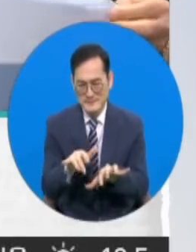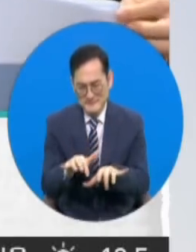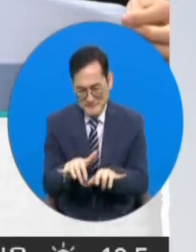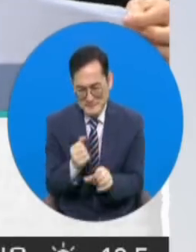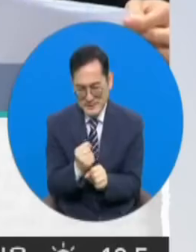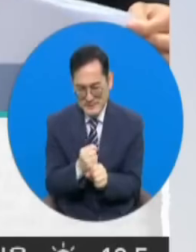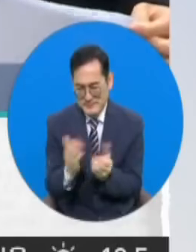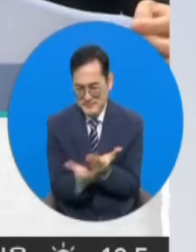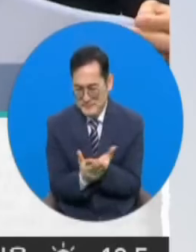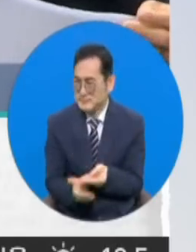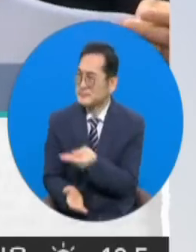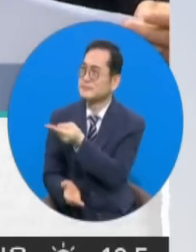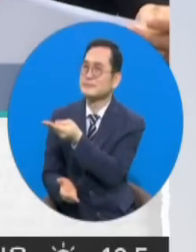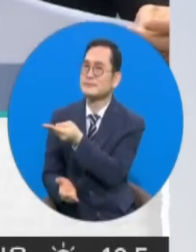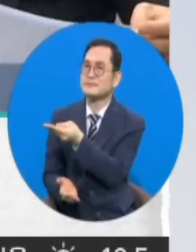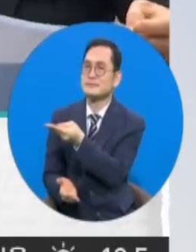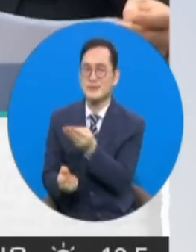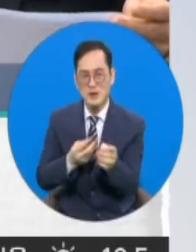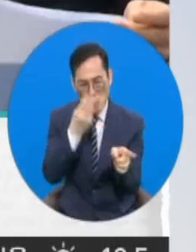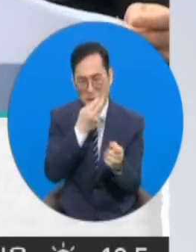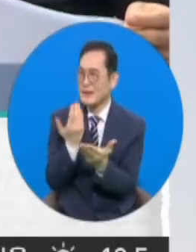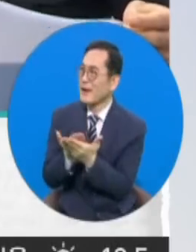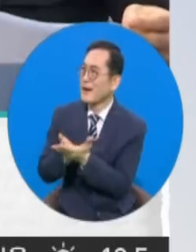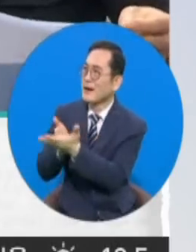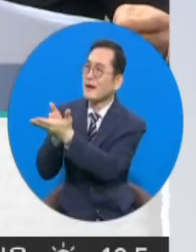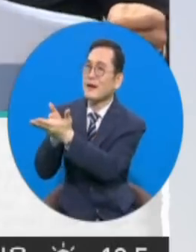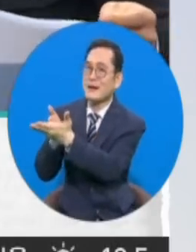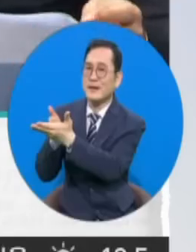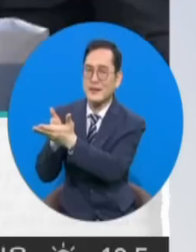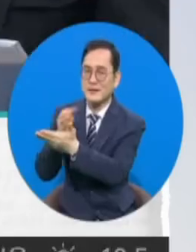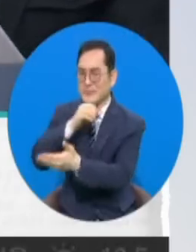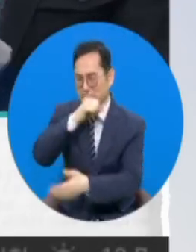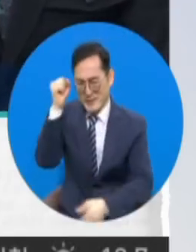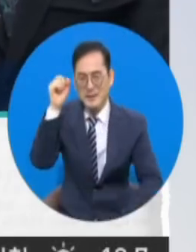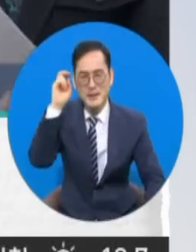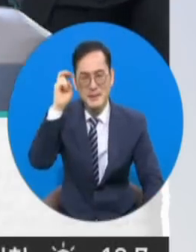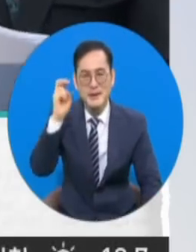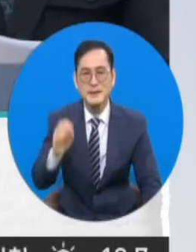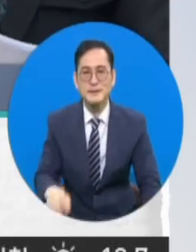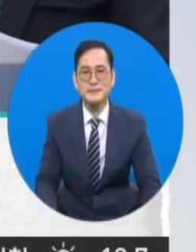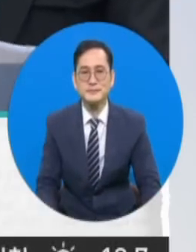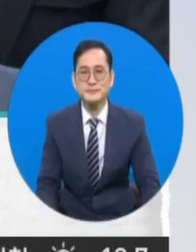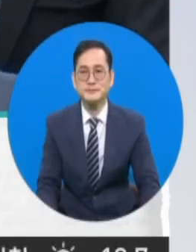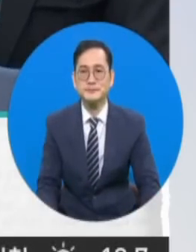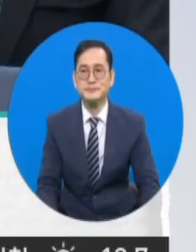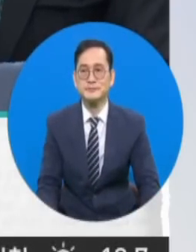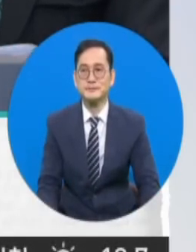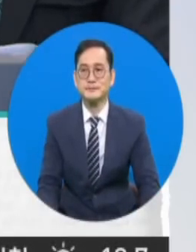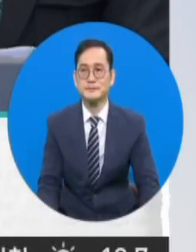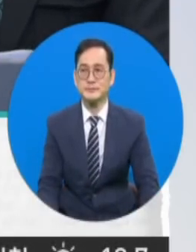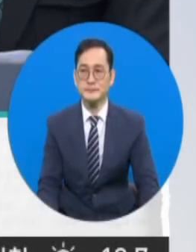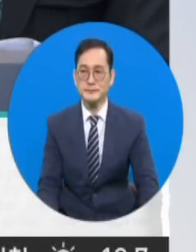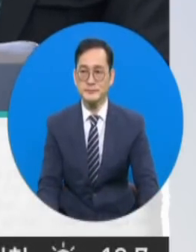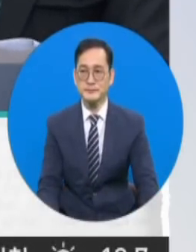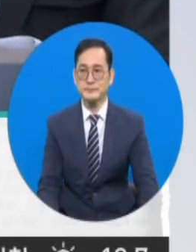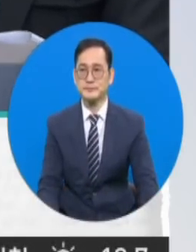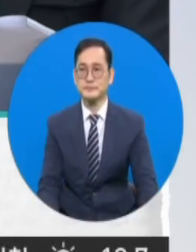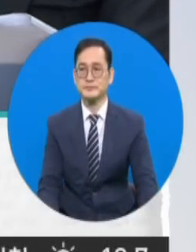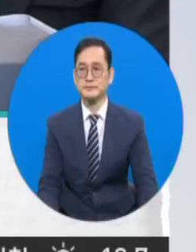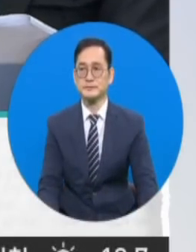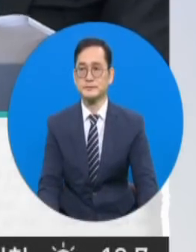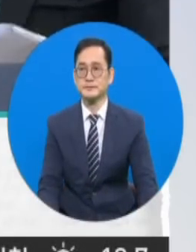거고 그러면 영장은 분명히 저는 발부가 될거다 이렇게 보는데 우리 아까 좀 얘기를 했었는데 이런 부분이 굉장히